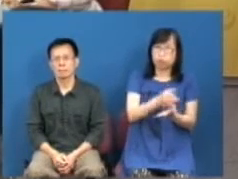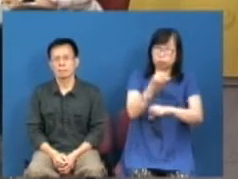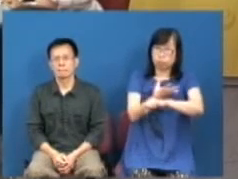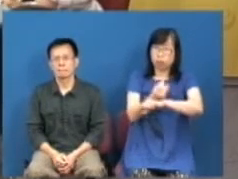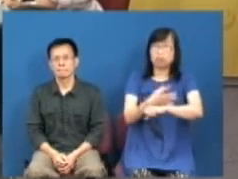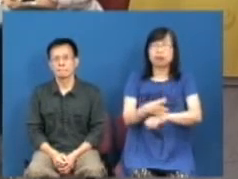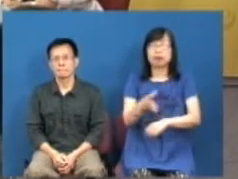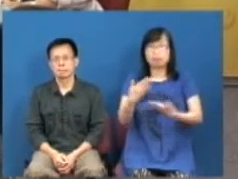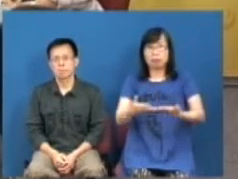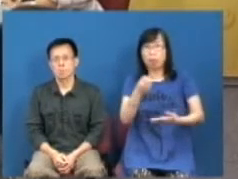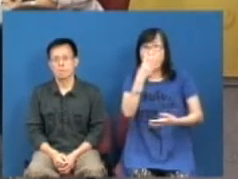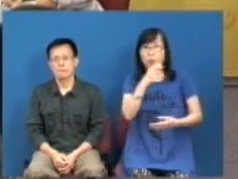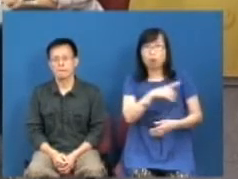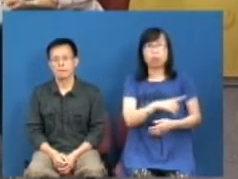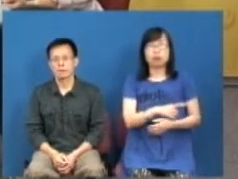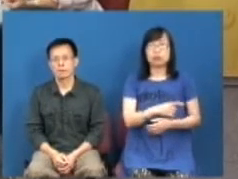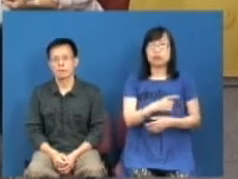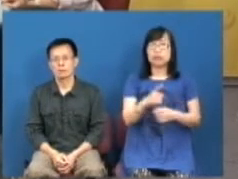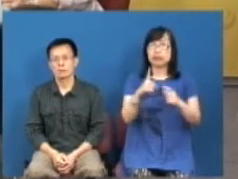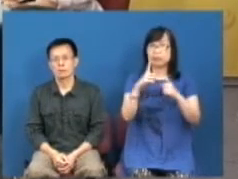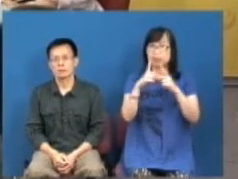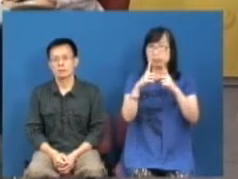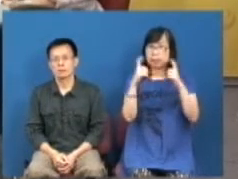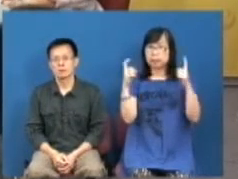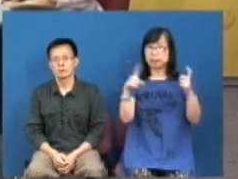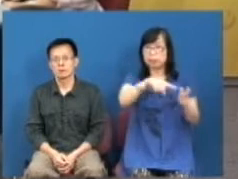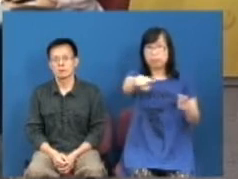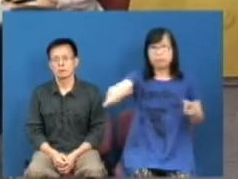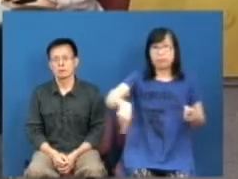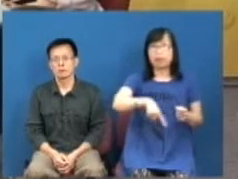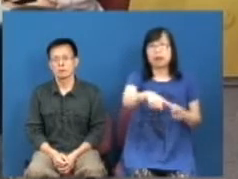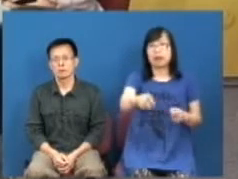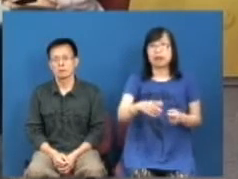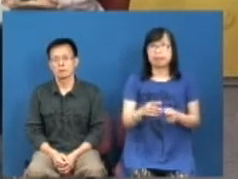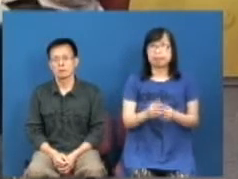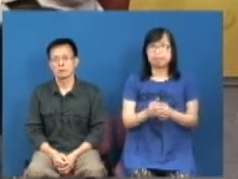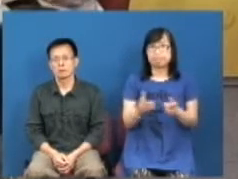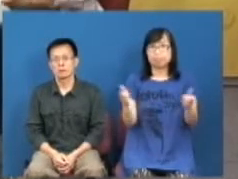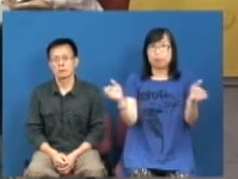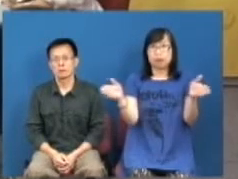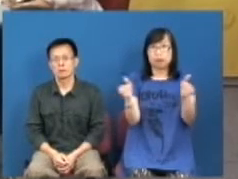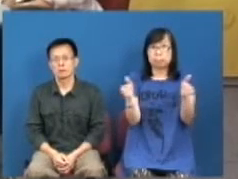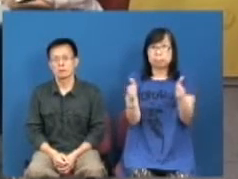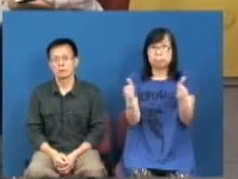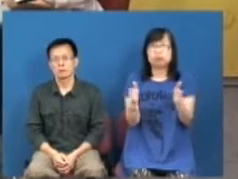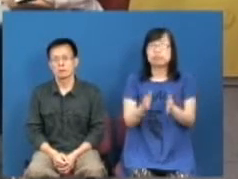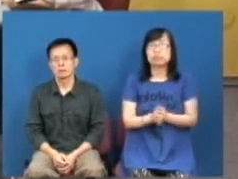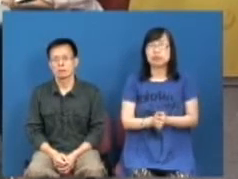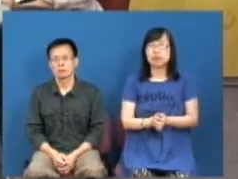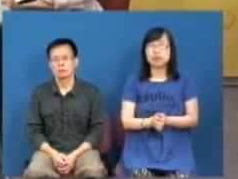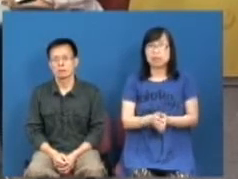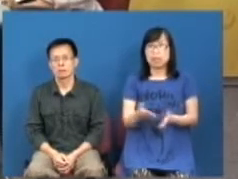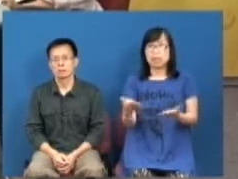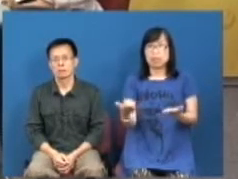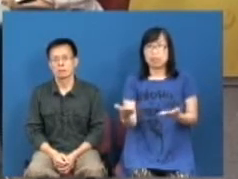好多香港嘅市鎮，你話其實即係實在係太頻密，即係佢密度太高， 亦都即係你